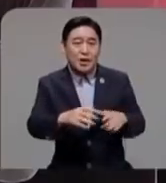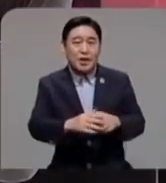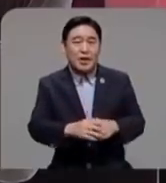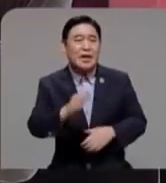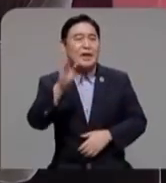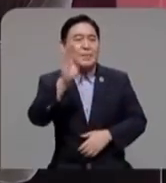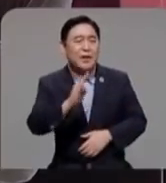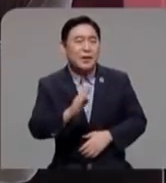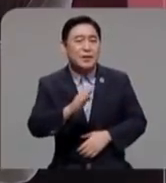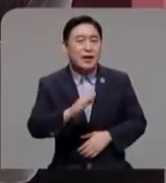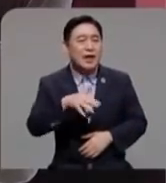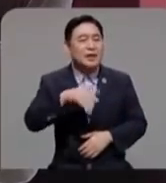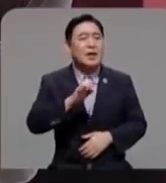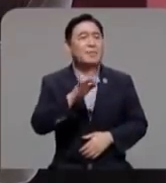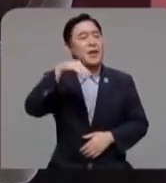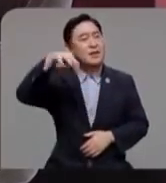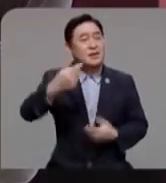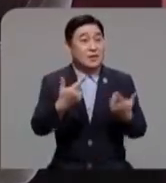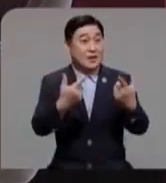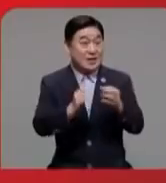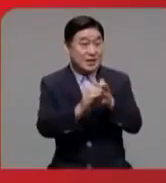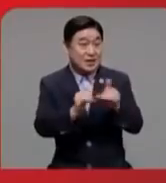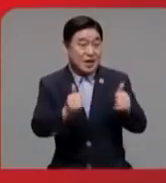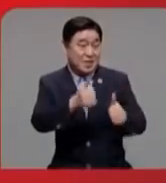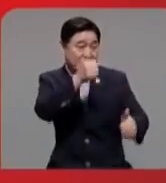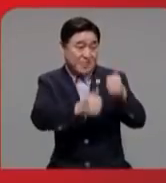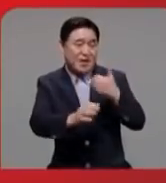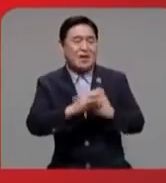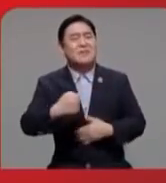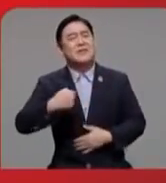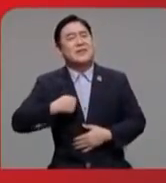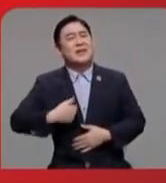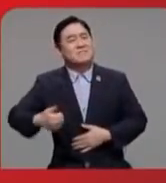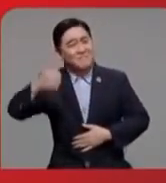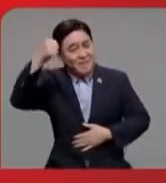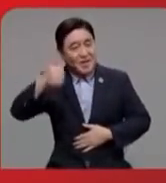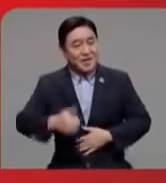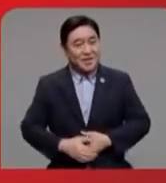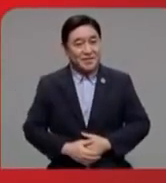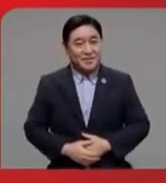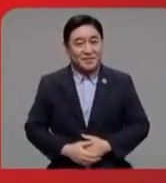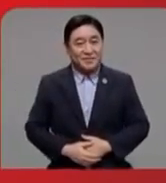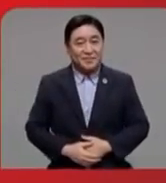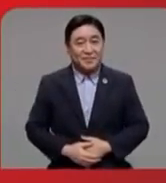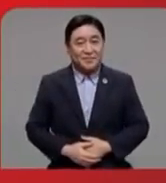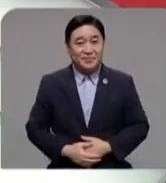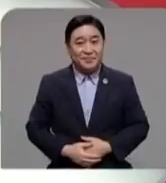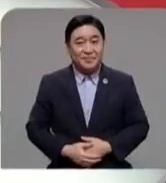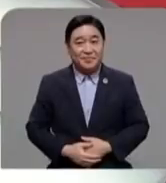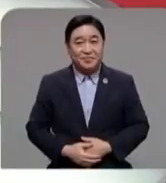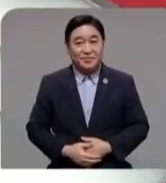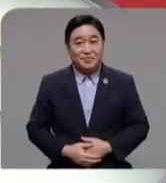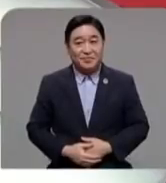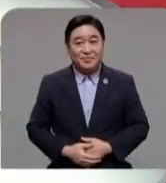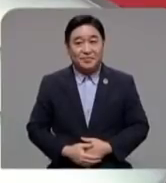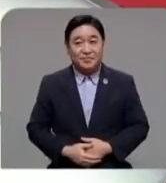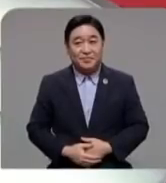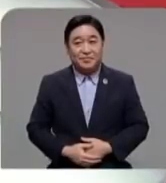베네수엘라 급행열차하고 붙으려면 아무래도 홍준표가 제일 낫지 않을까 저는 그런 생각입니다. 예,